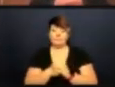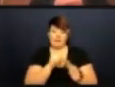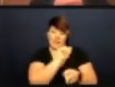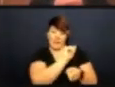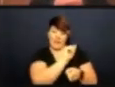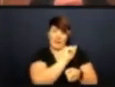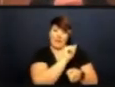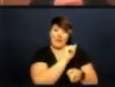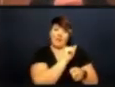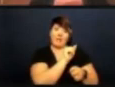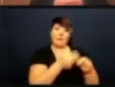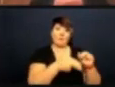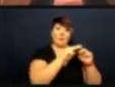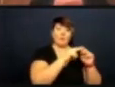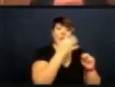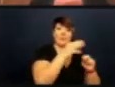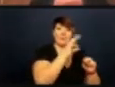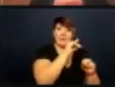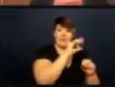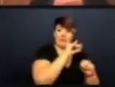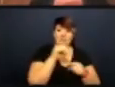1957 na nyingine ilijengwa mwaka wa